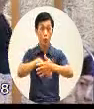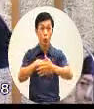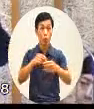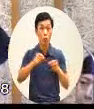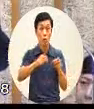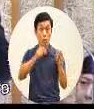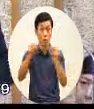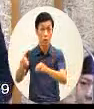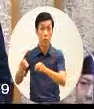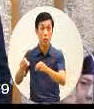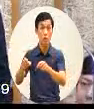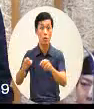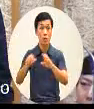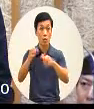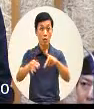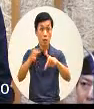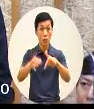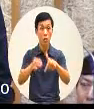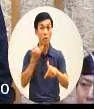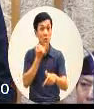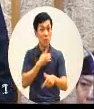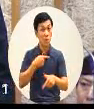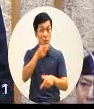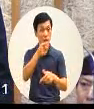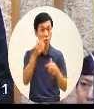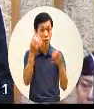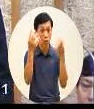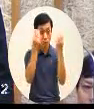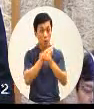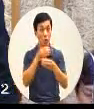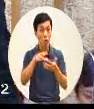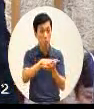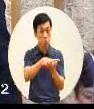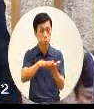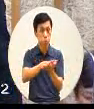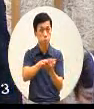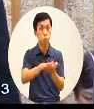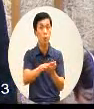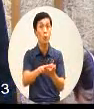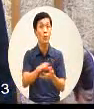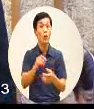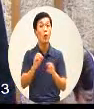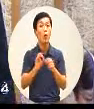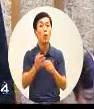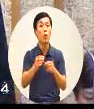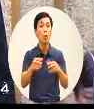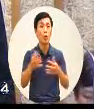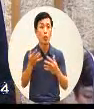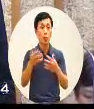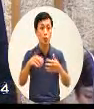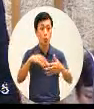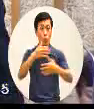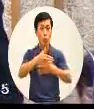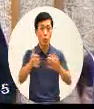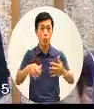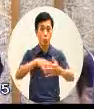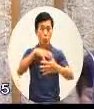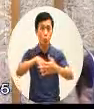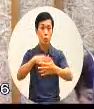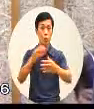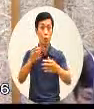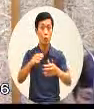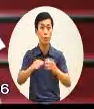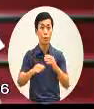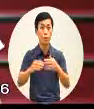陈员甲两个做伙讲。该这个疑惑了， 你为什么可以农机移转？来，你听我讲啊，